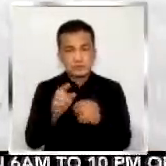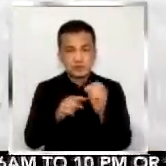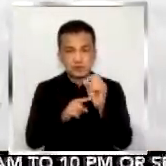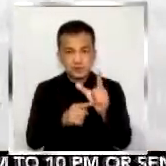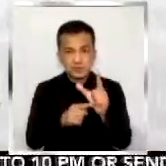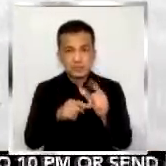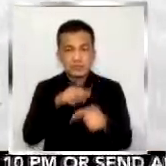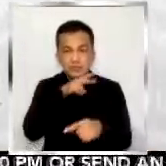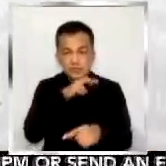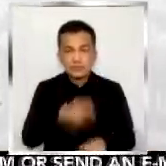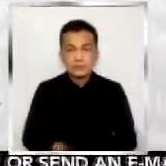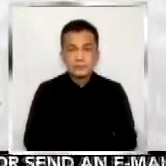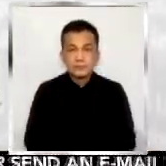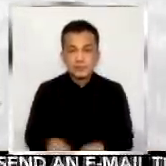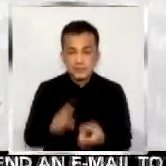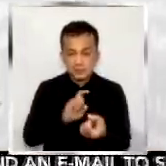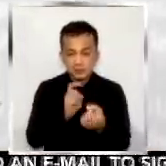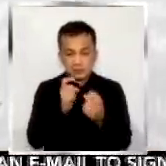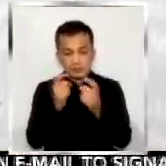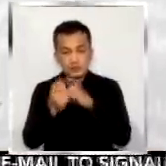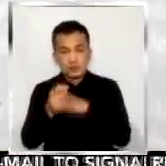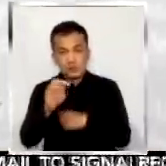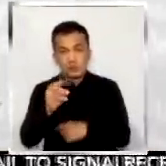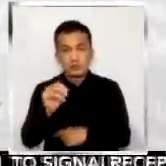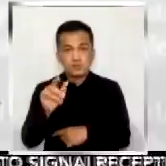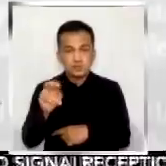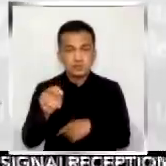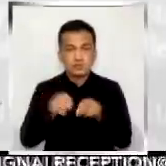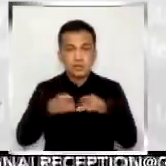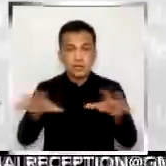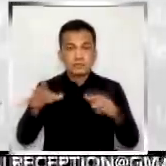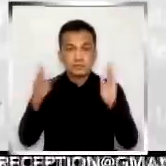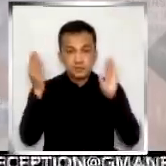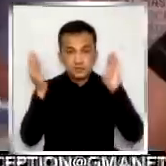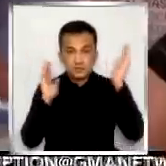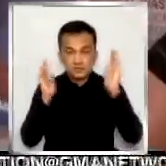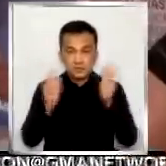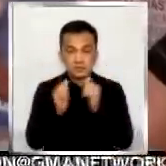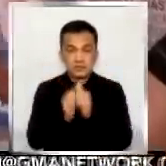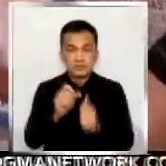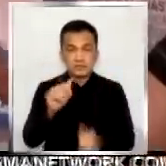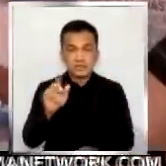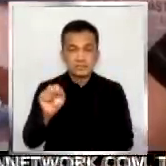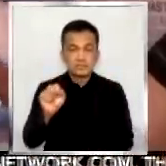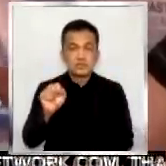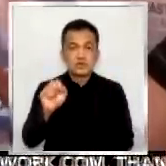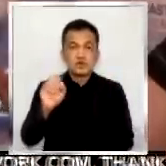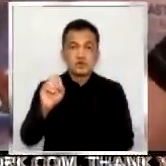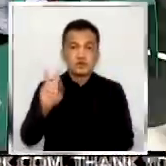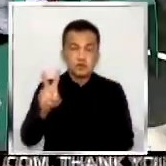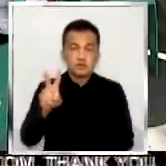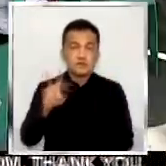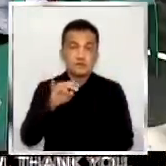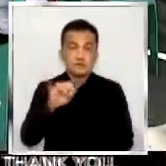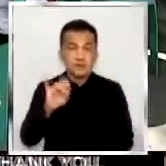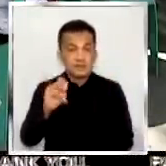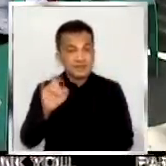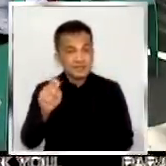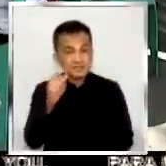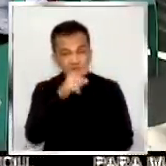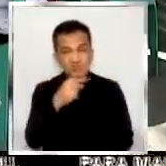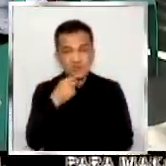mutation, kumakalat din sa Malaysia kasabay ng bagong SARS-CoV-2 variant doon. Sabi ng UP Philippine Genome Center,